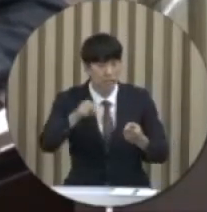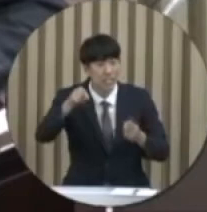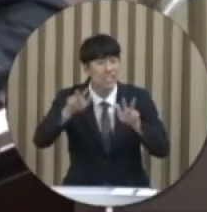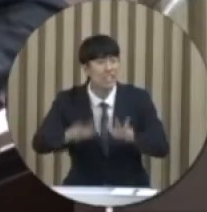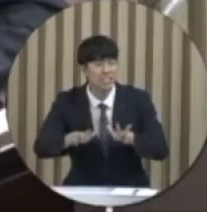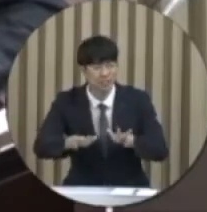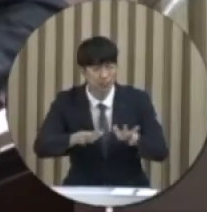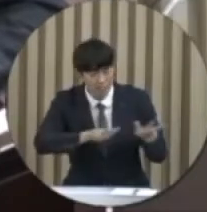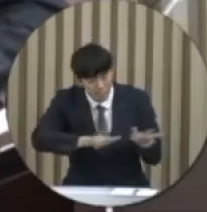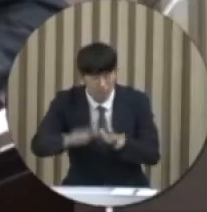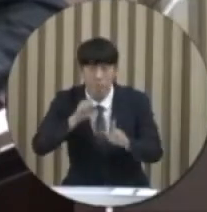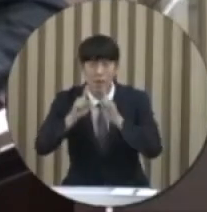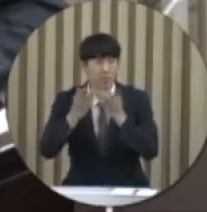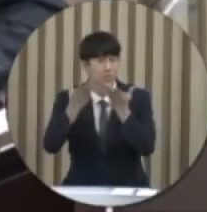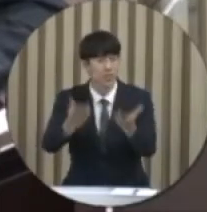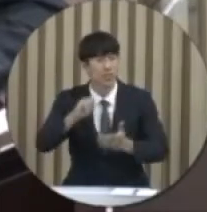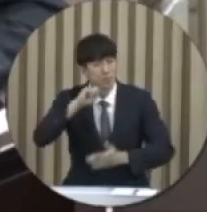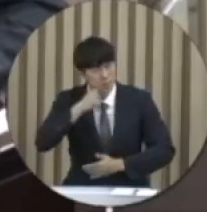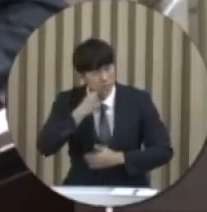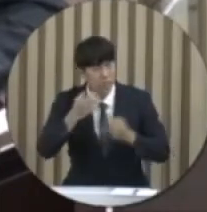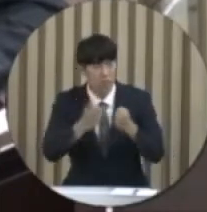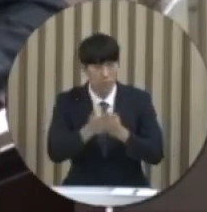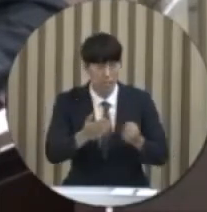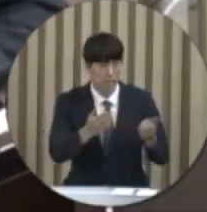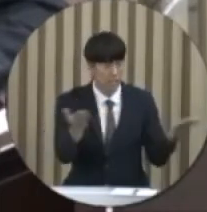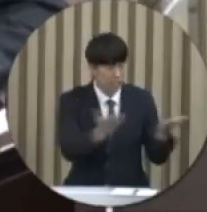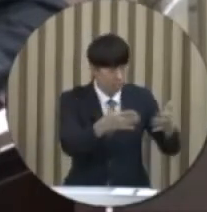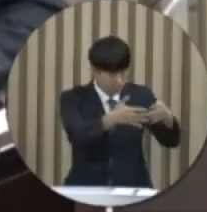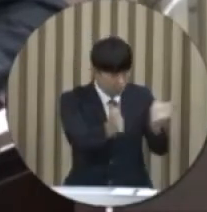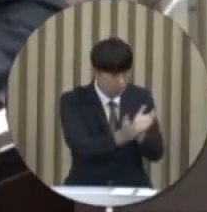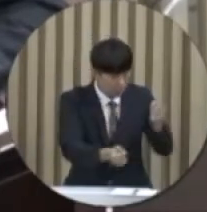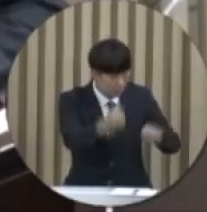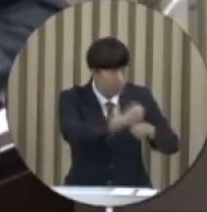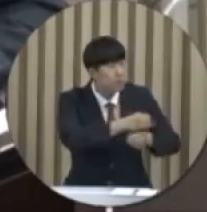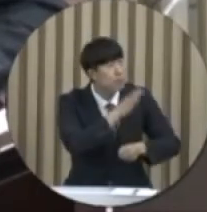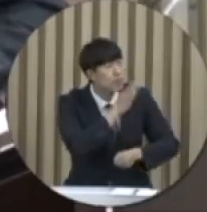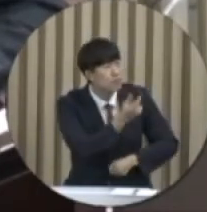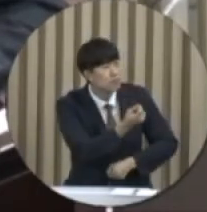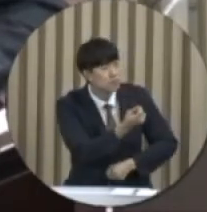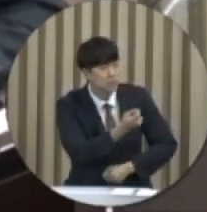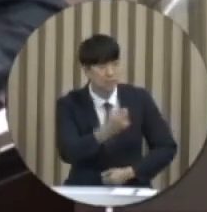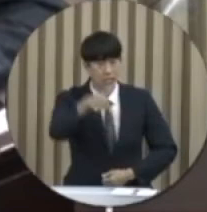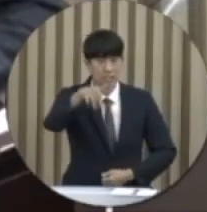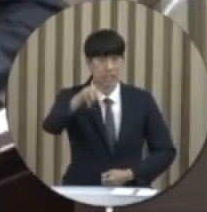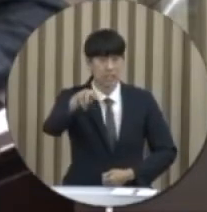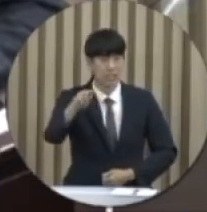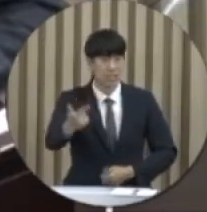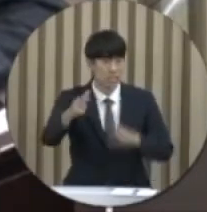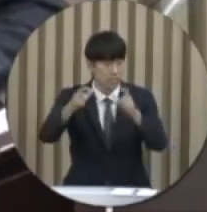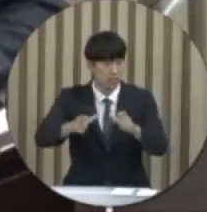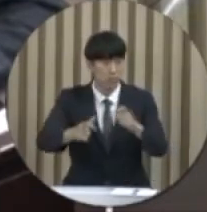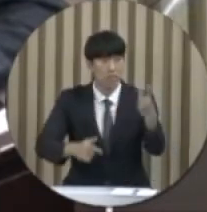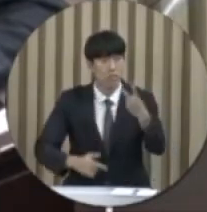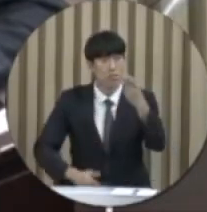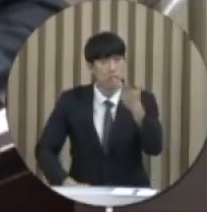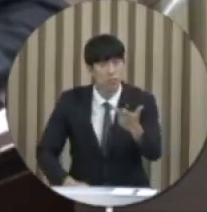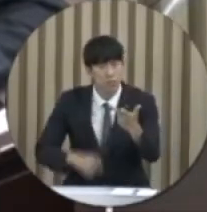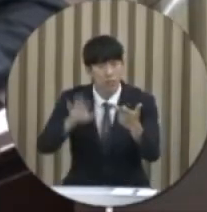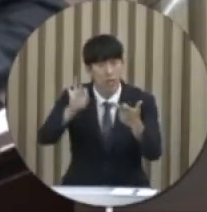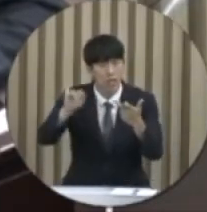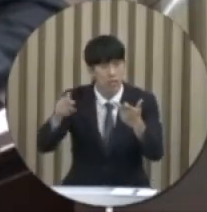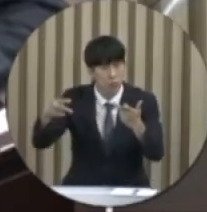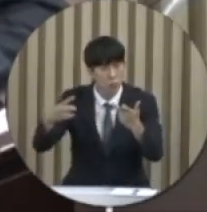힘들기 때문에 TF팀을 구성하는 걸로 알고 있고요. 또 기산지구는 2027년도 인동선이